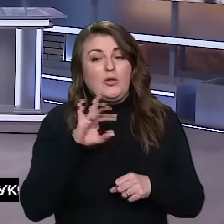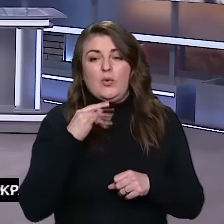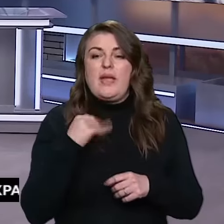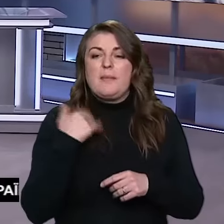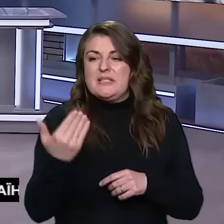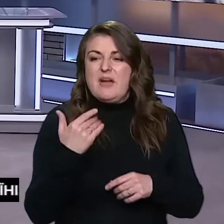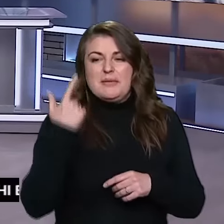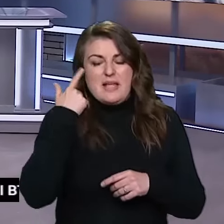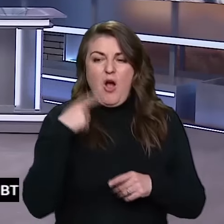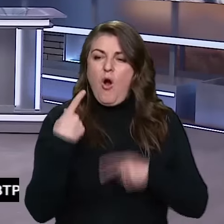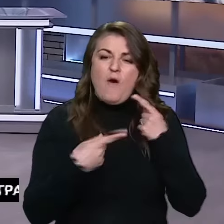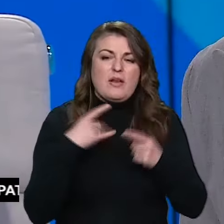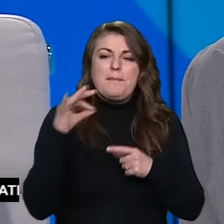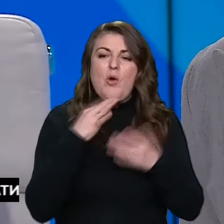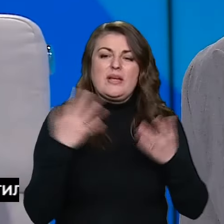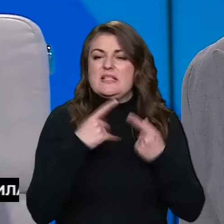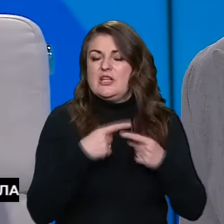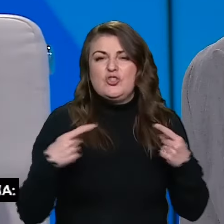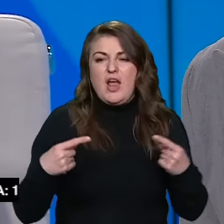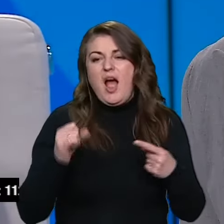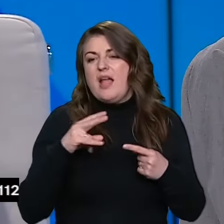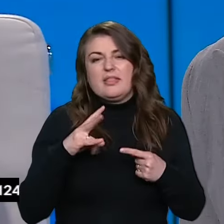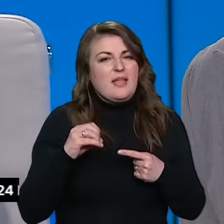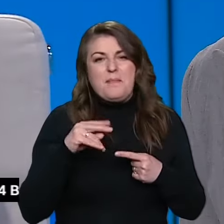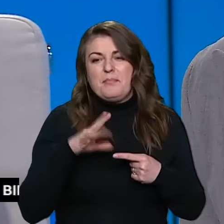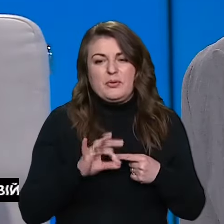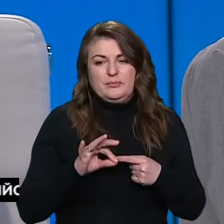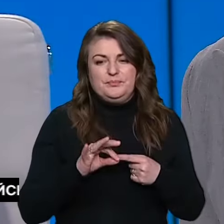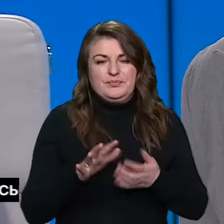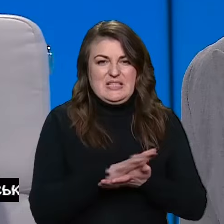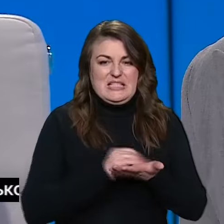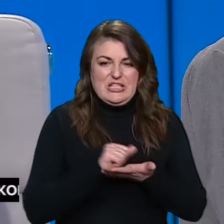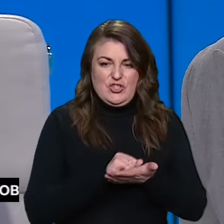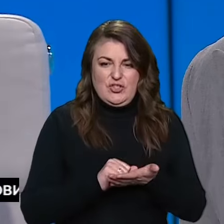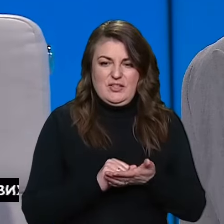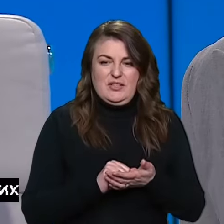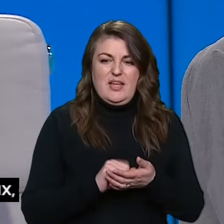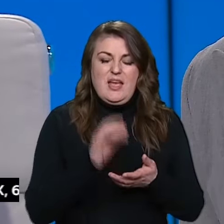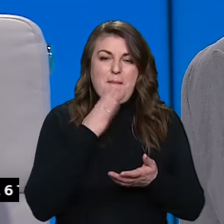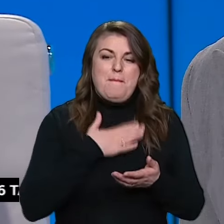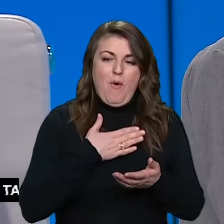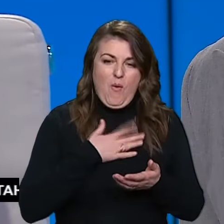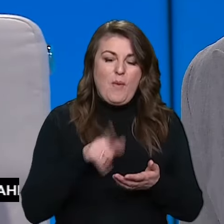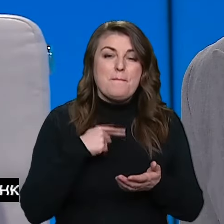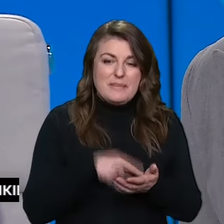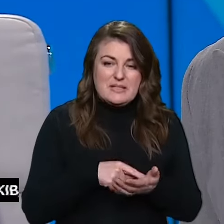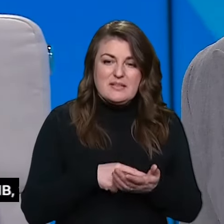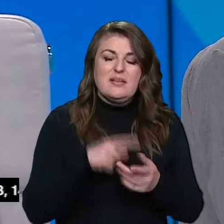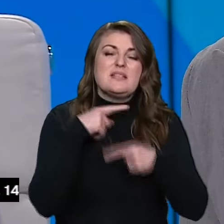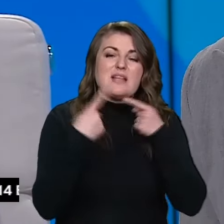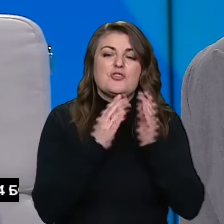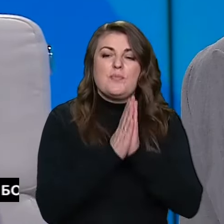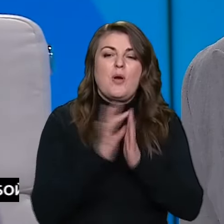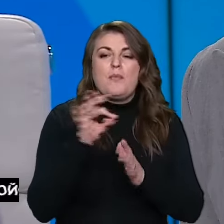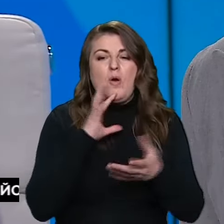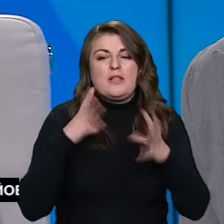я би з вами, знаєте, говорила би про якісь інші речі, а не про знищення і мого теж міста. Скажіть, будь